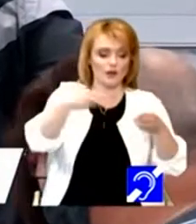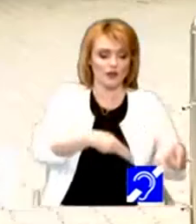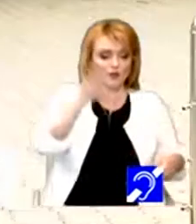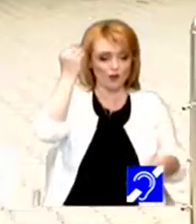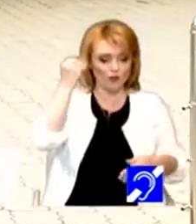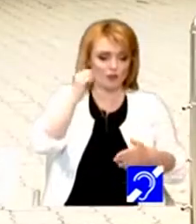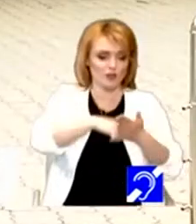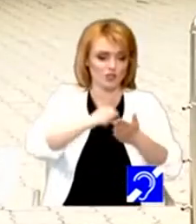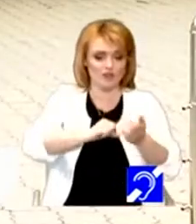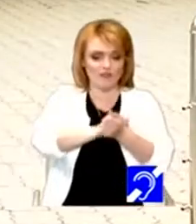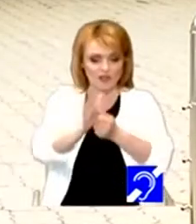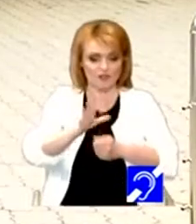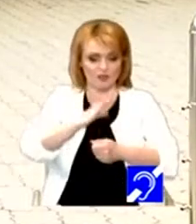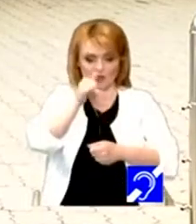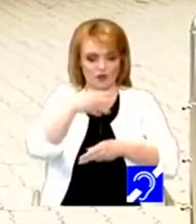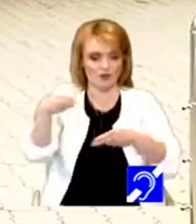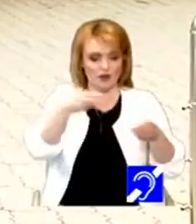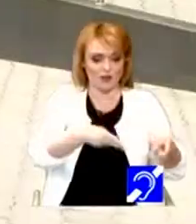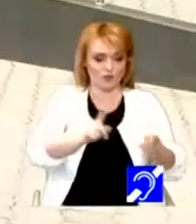le perfecteze.